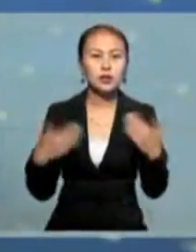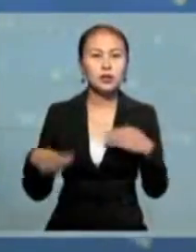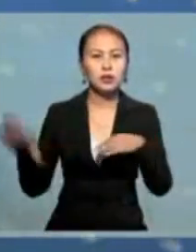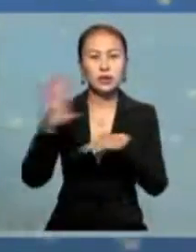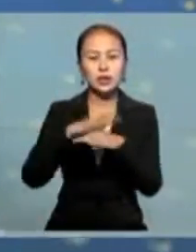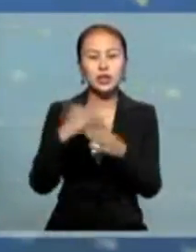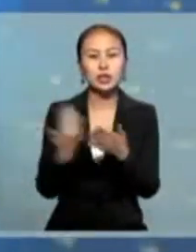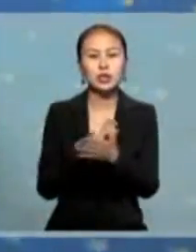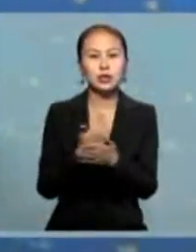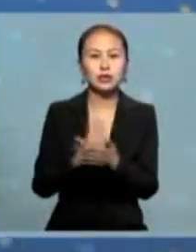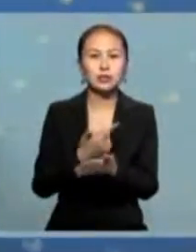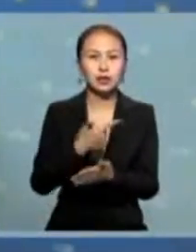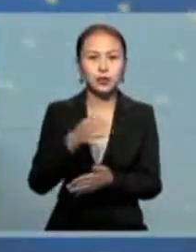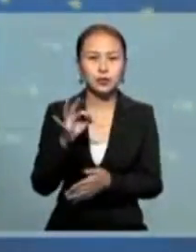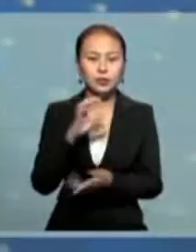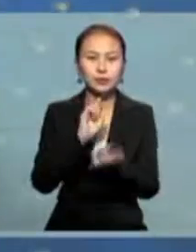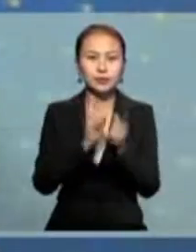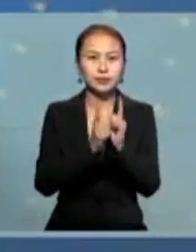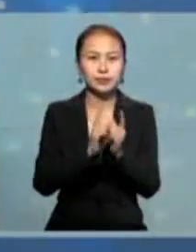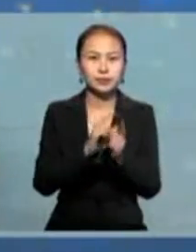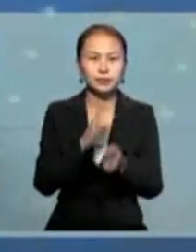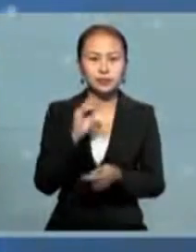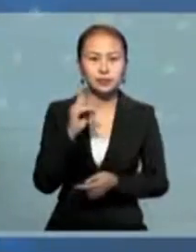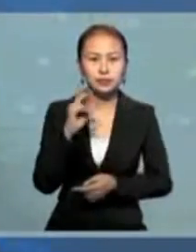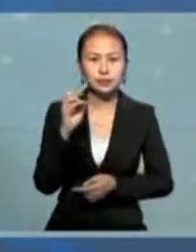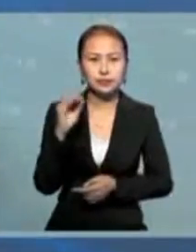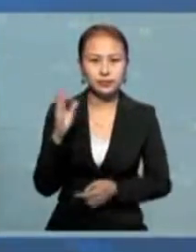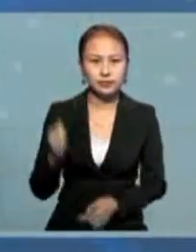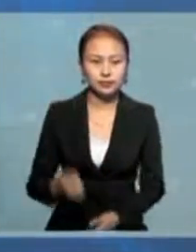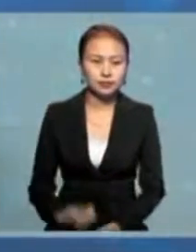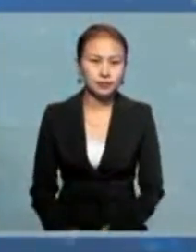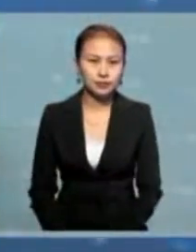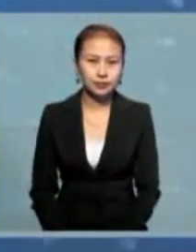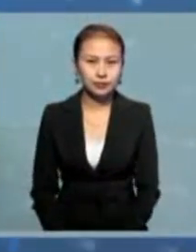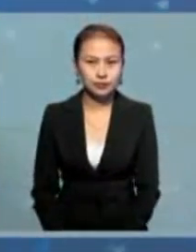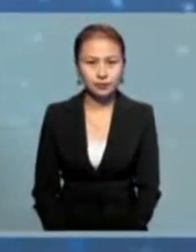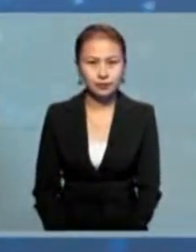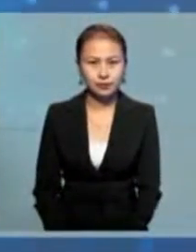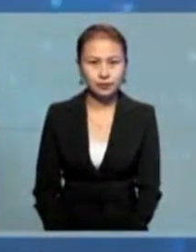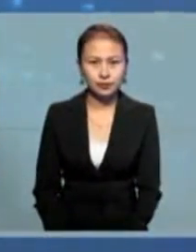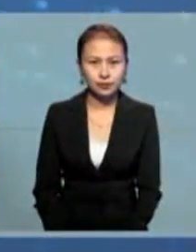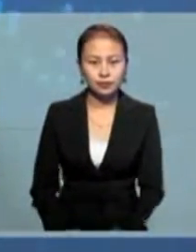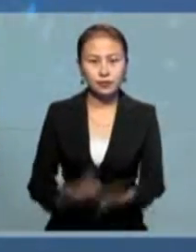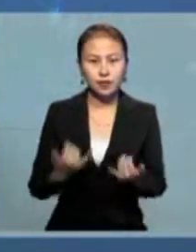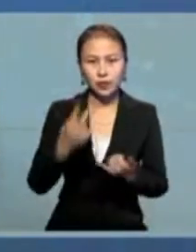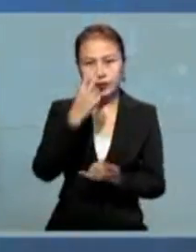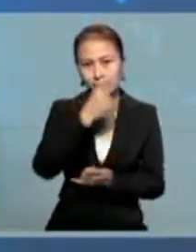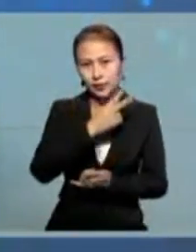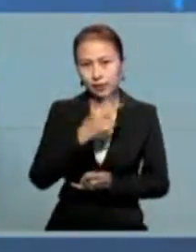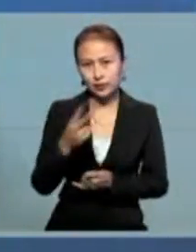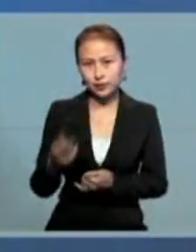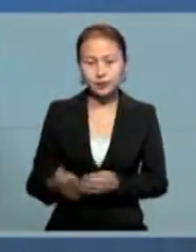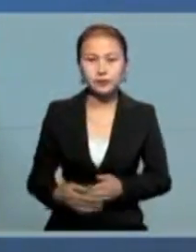Ассалаумағалейкум, тікелей эфирде кешкі жаңалықтар мен Ғани Өтепбайұлы және сурд аудармашы Жанбота Сәрсенбаева. Алда